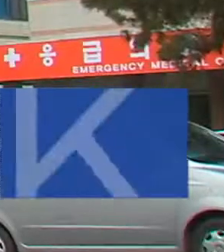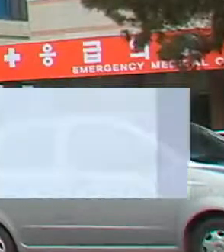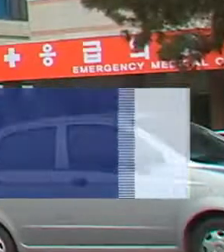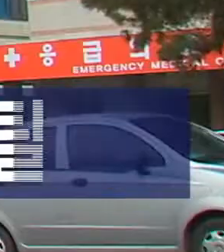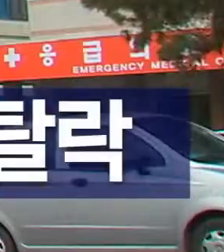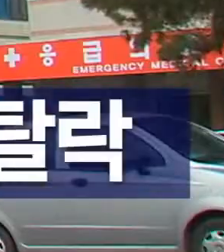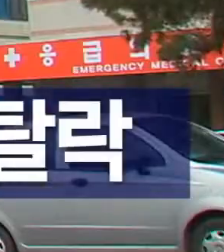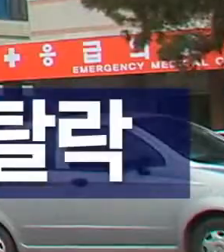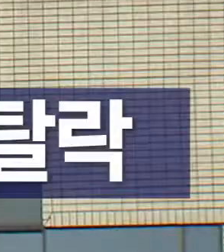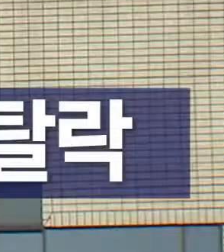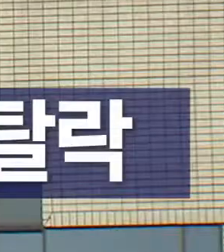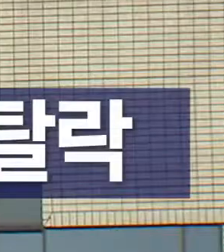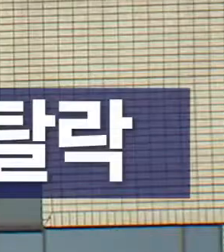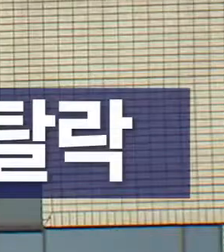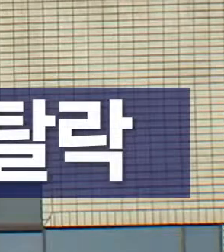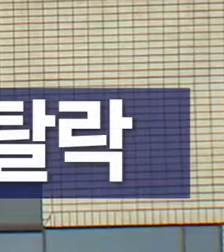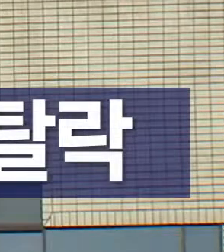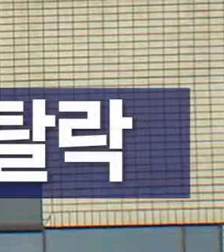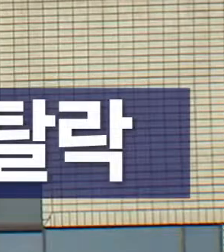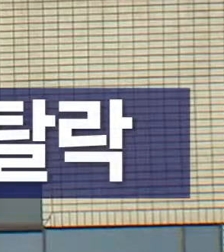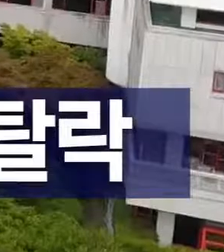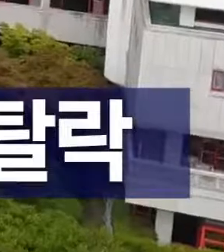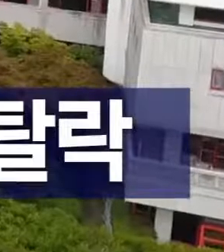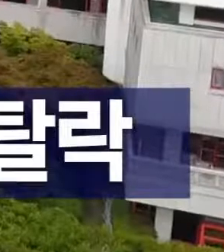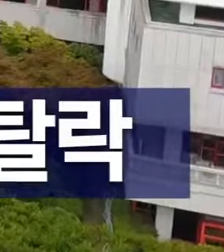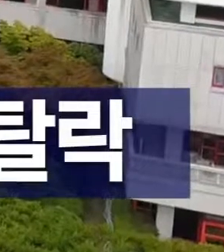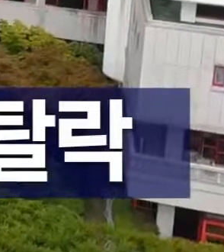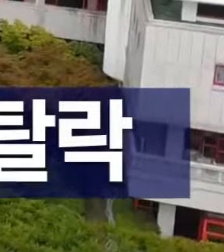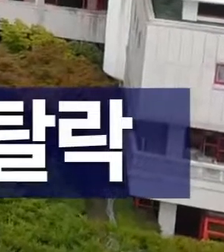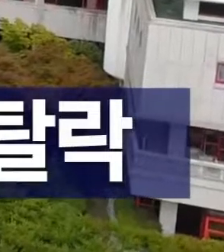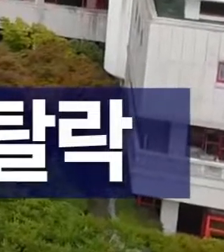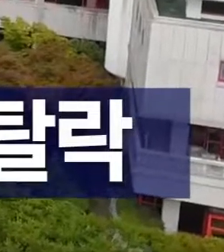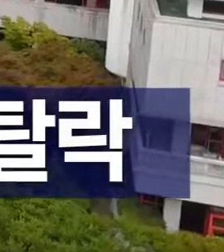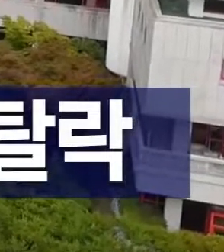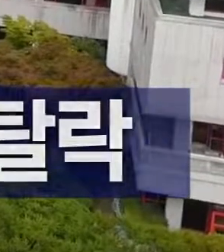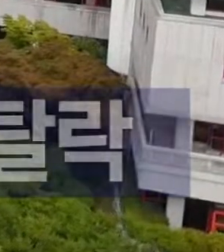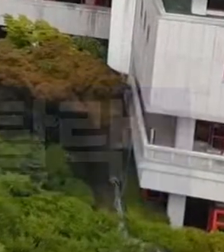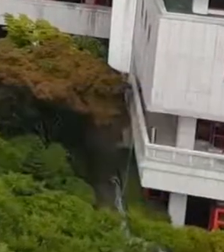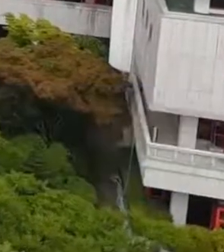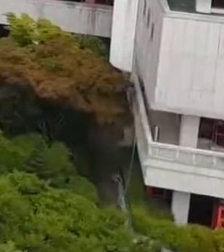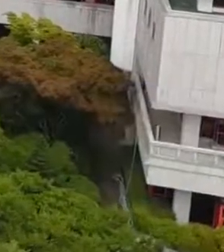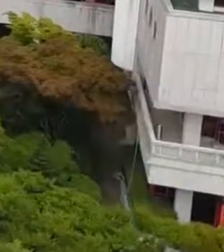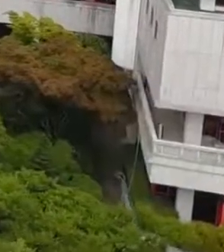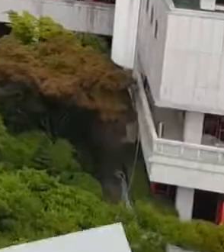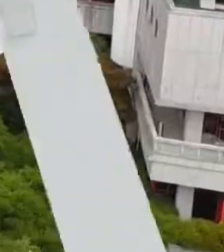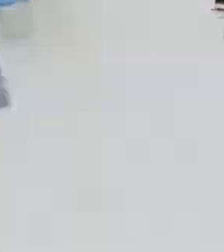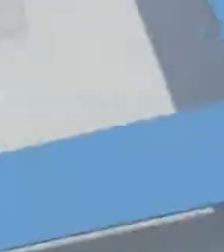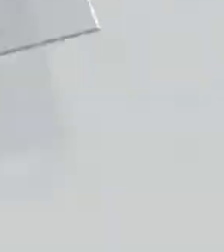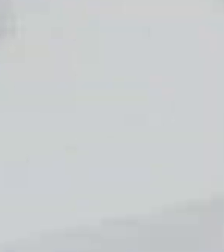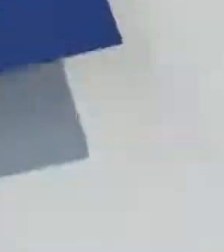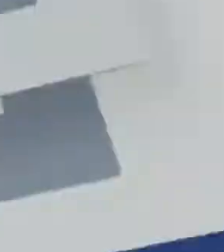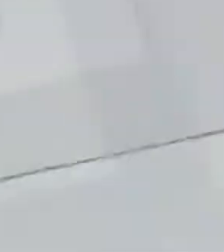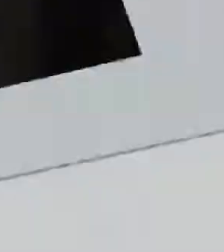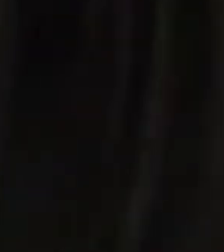경찰병원 1차 후보지에서 제천이 탈락했습니다. 입지 한계를 극복하지 못했습니다.